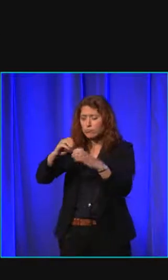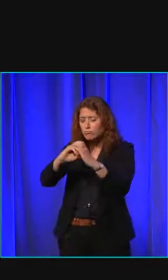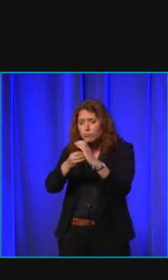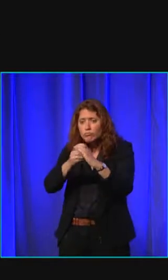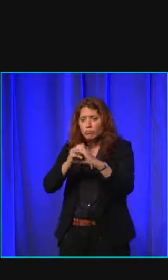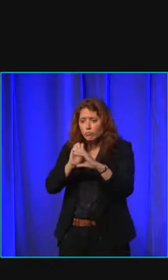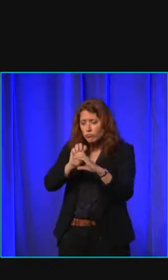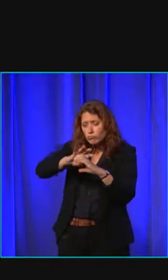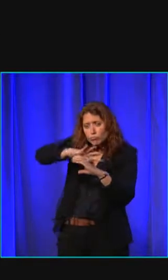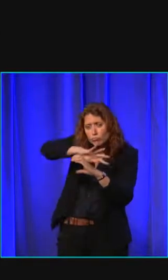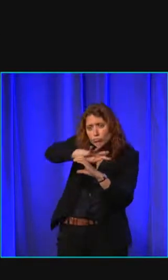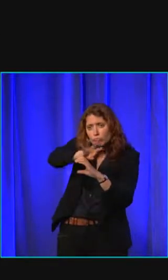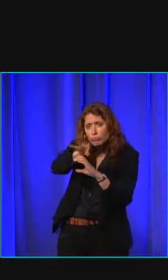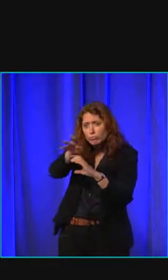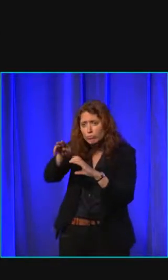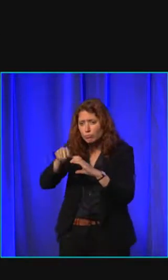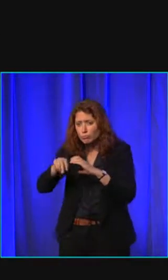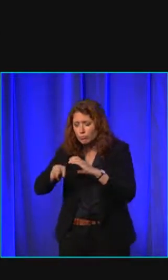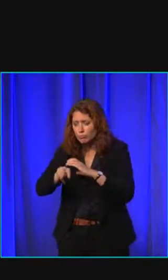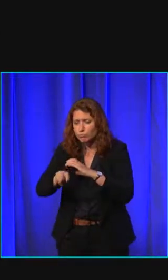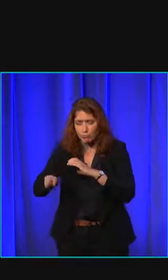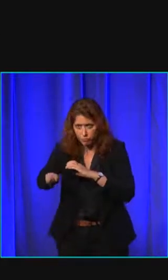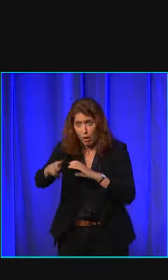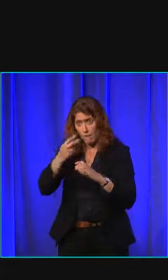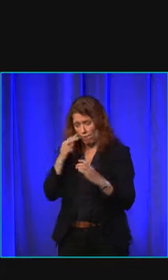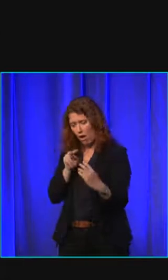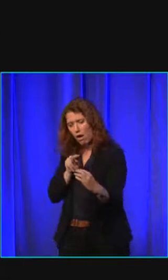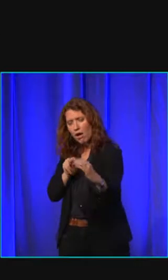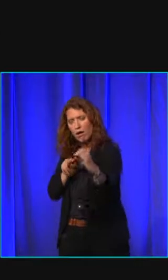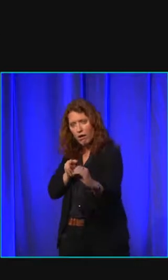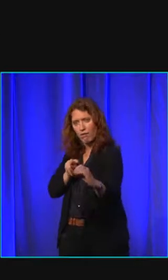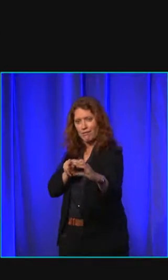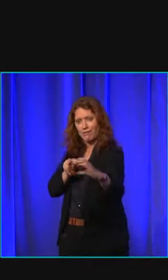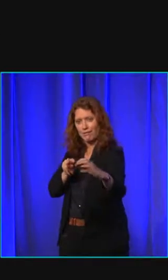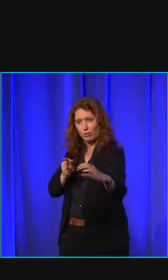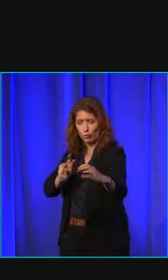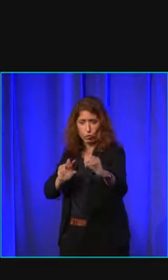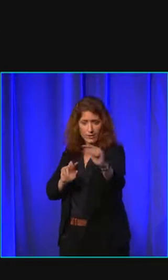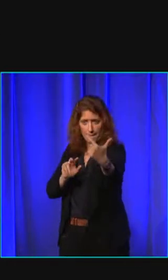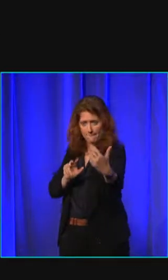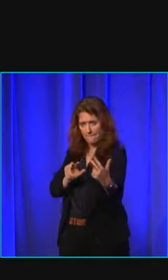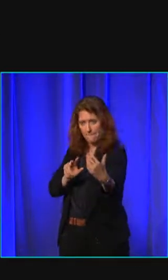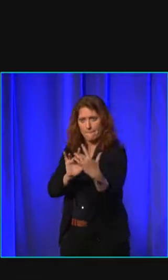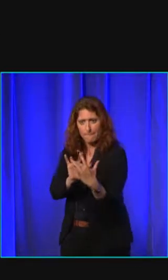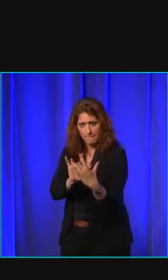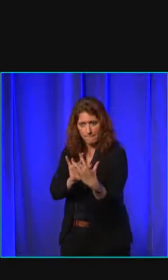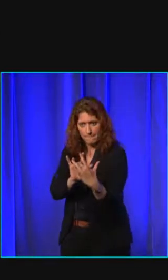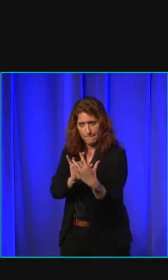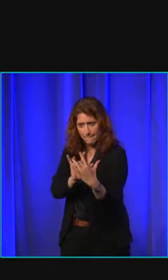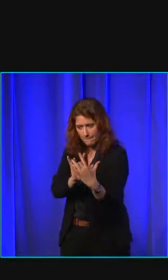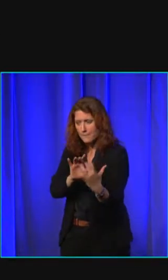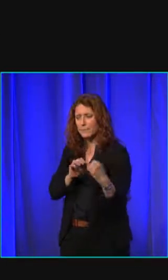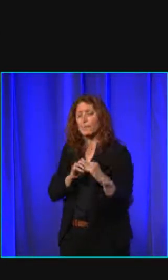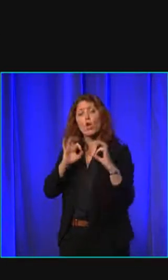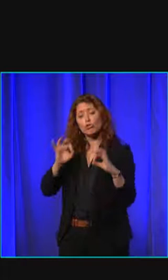les dendrites, et vous voyez que ce neurone, il est connecté à un deuxième neurone. Voilà. Et donc, le cerveau, il